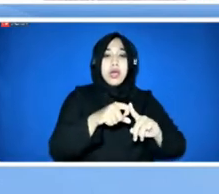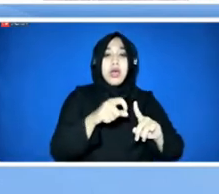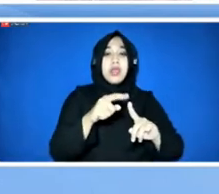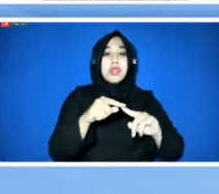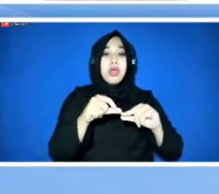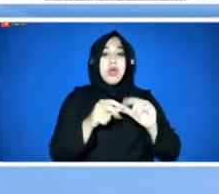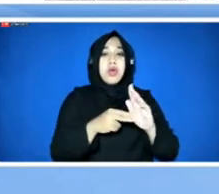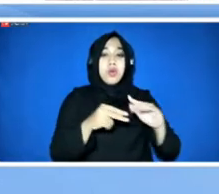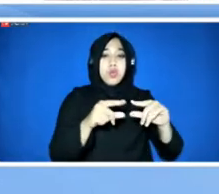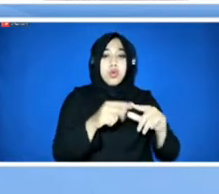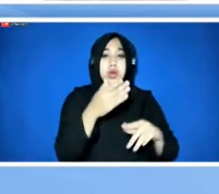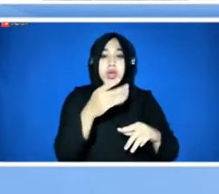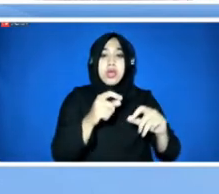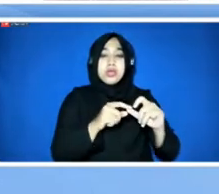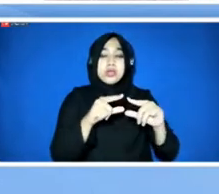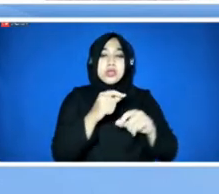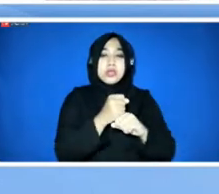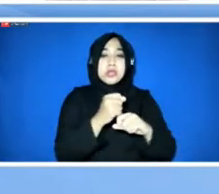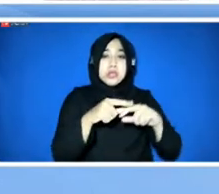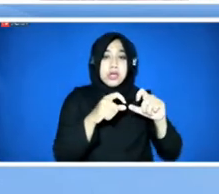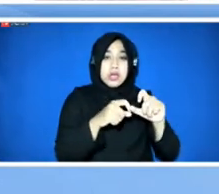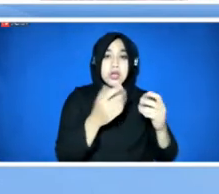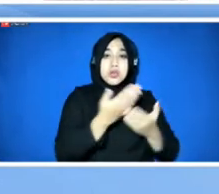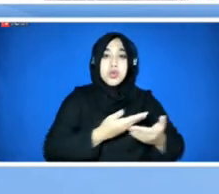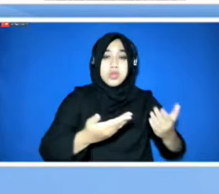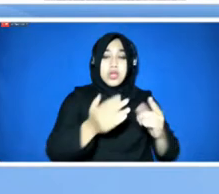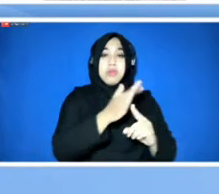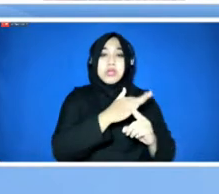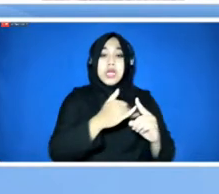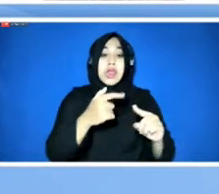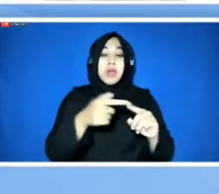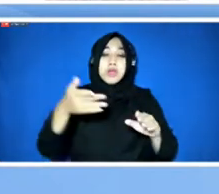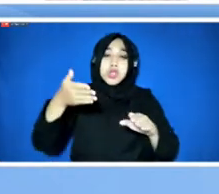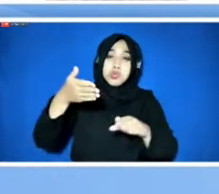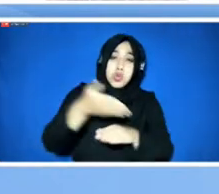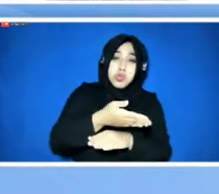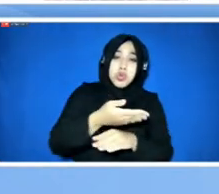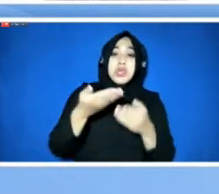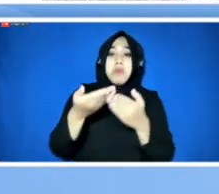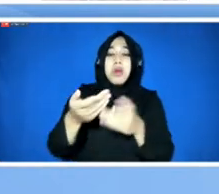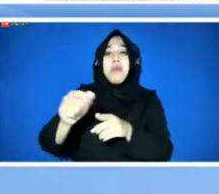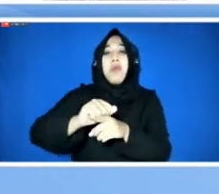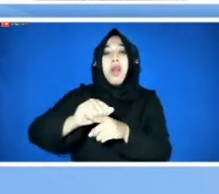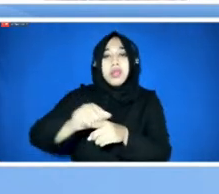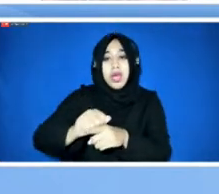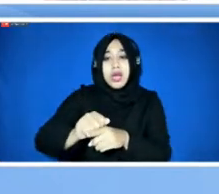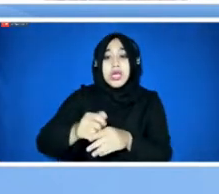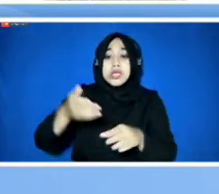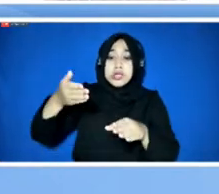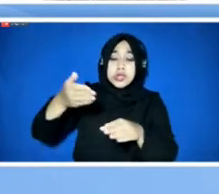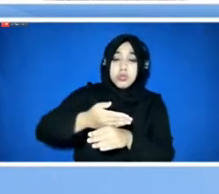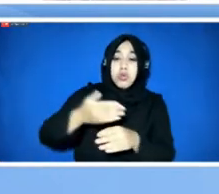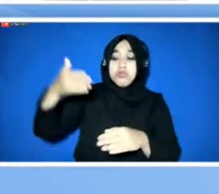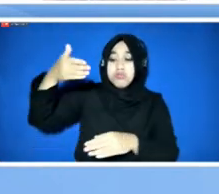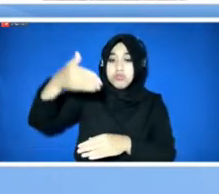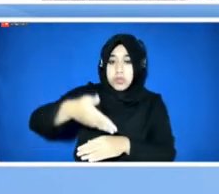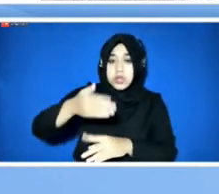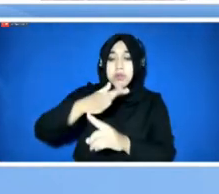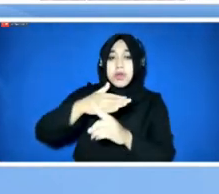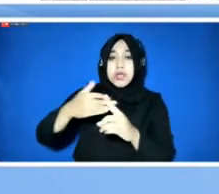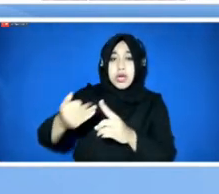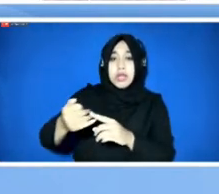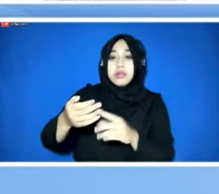siapapun entitas yang sosial yang ada di masyarakat. Tapi mereka dilatih dulu. Jadi kader-kader ini sebelum mereka turun dilatih intensif dengan